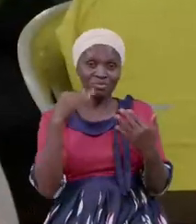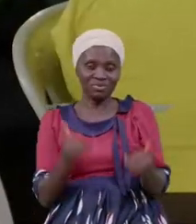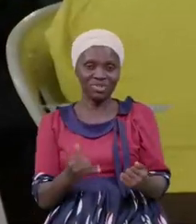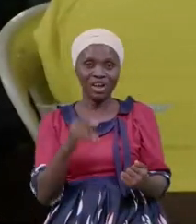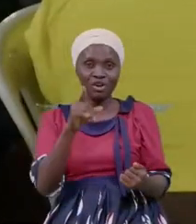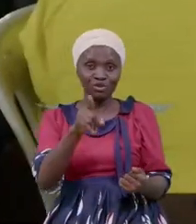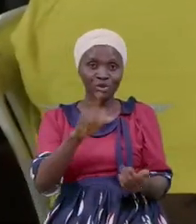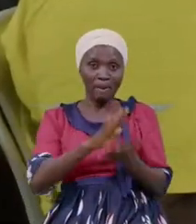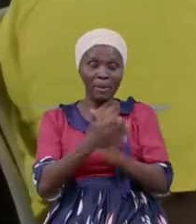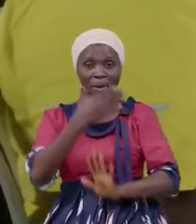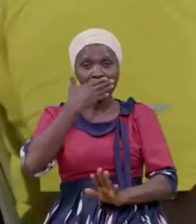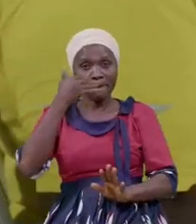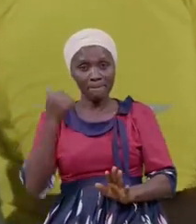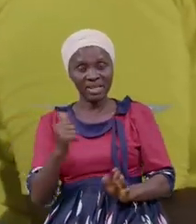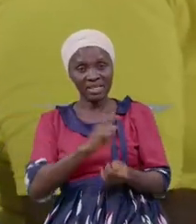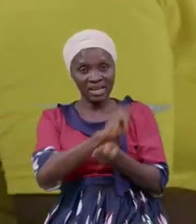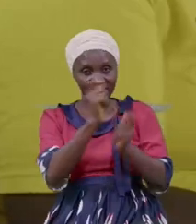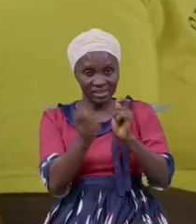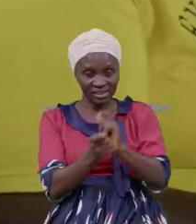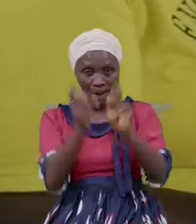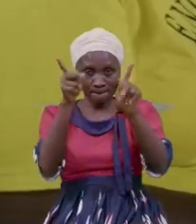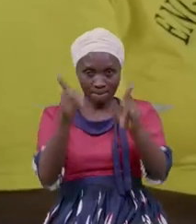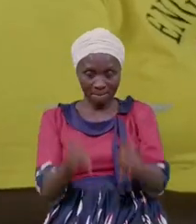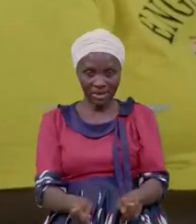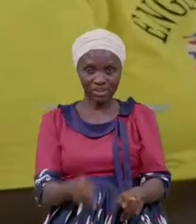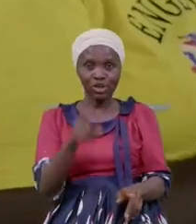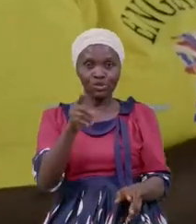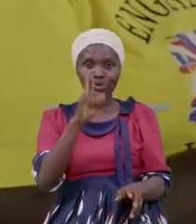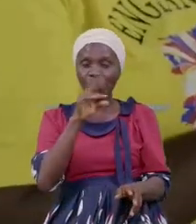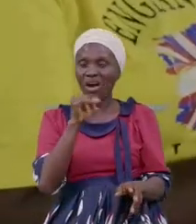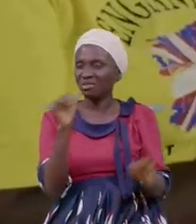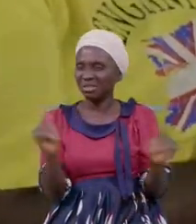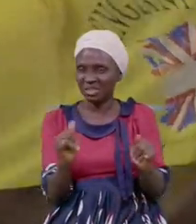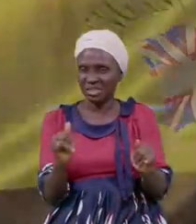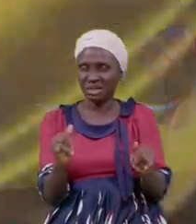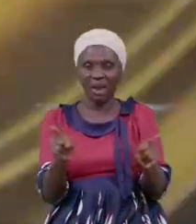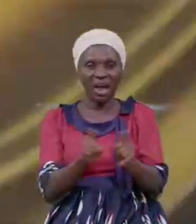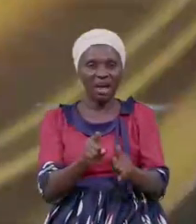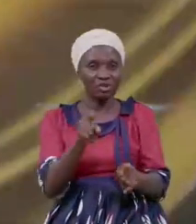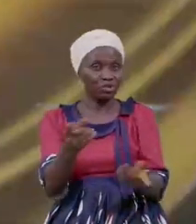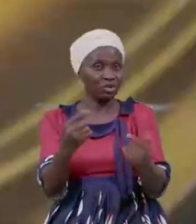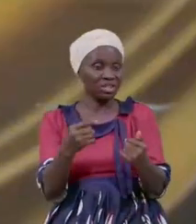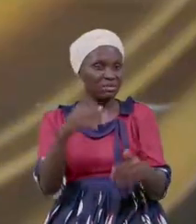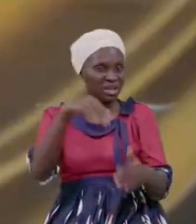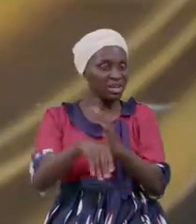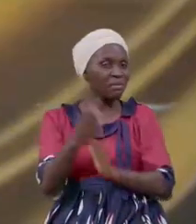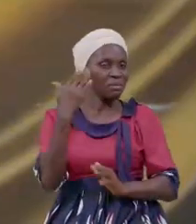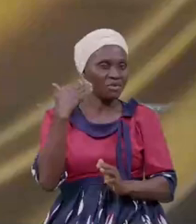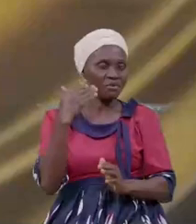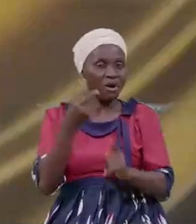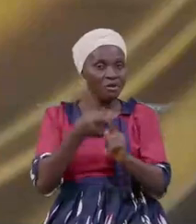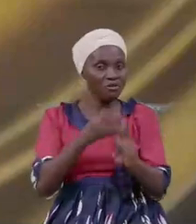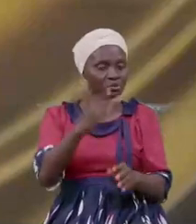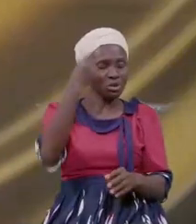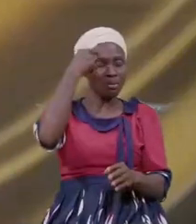die vous serez plus la même personne qui est venue ici de dans votre pensée dans votre